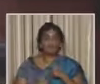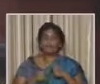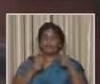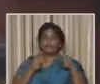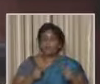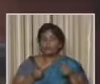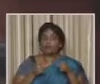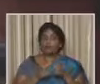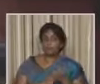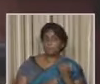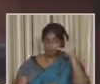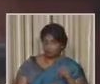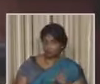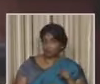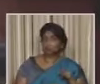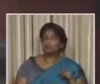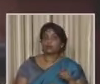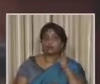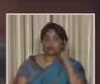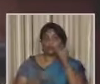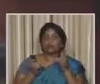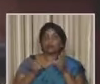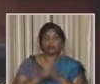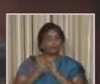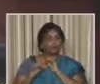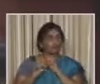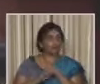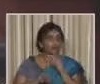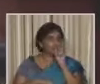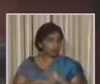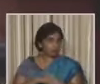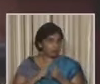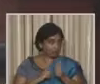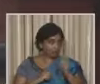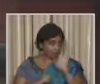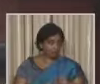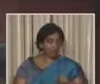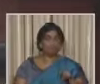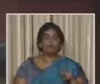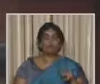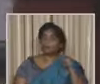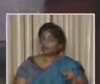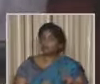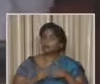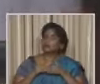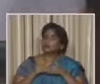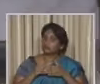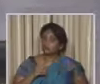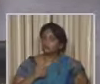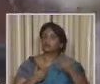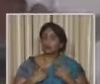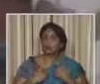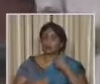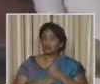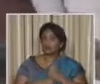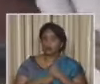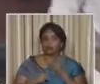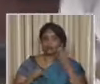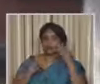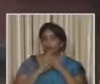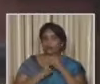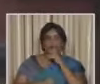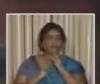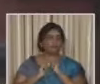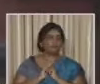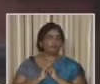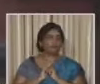ஒன்றை அரசாங்கத்திற்கு கொண்டு வருவதற்காக உளவுத்துறை ஒரு சூழ்ச்சியை செய்யுமானால் அதற்கு அப்பால் எங்களுடைய அரசினை பற்றி பேசுவதில்